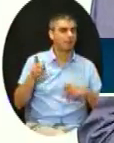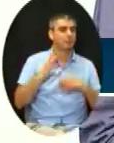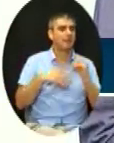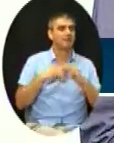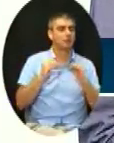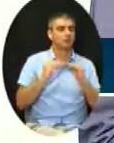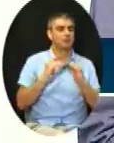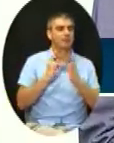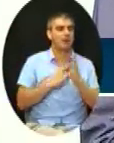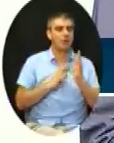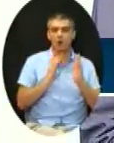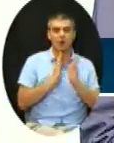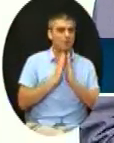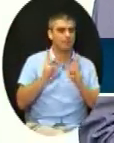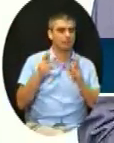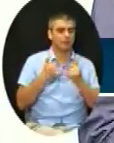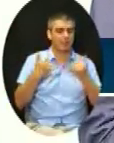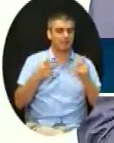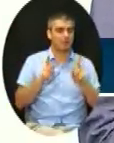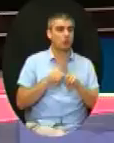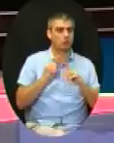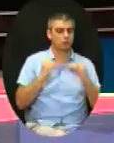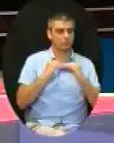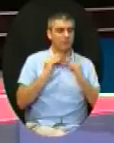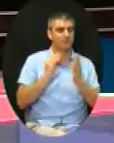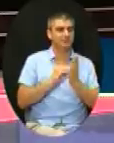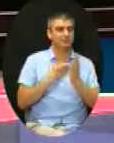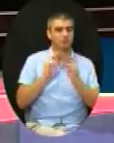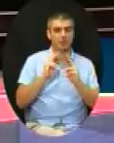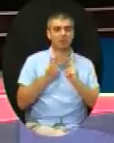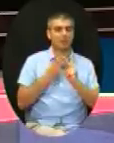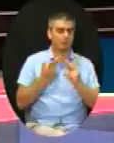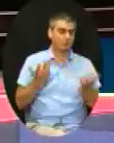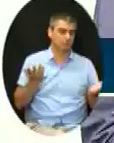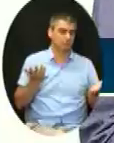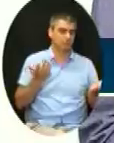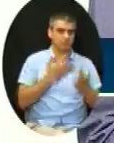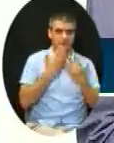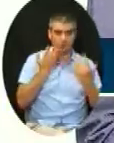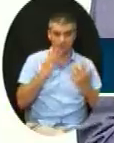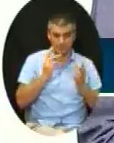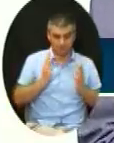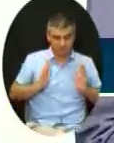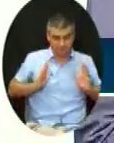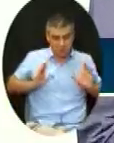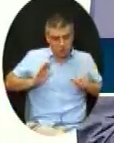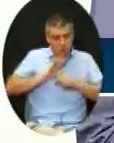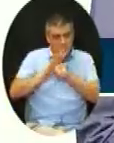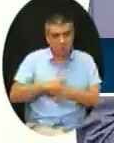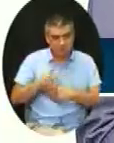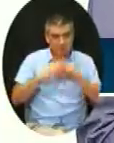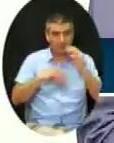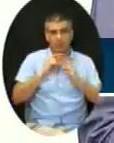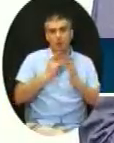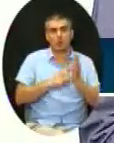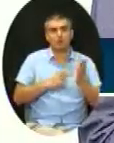לבנות כחוק, לא מאפשרים להם להתפתח באופן שהולם את הצרכים של הקהילות האלה. אז בוודאי שכאשר דוחקים אותם לבנייה בלתי